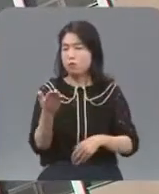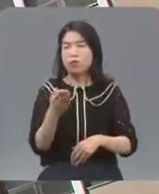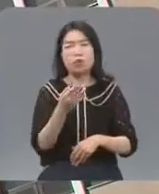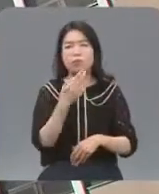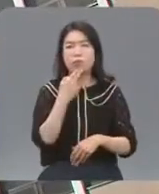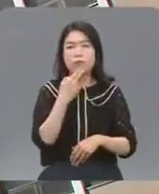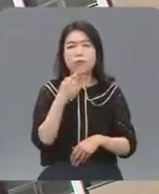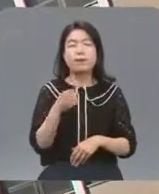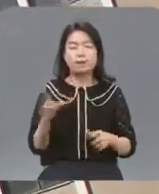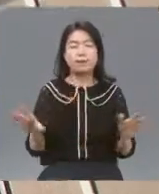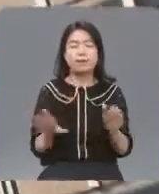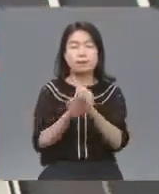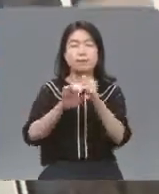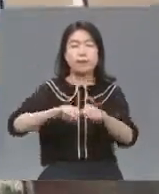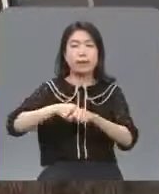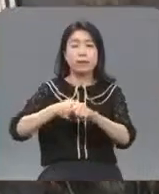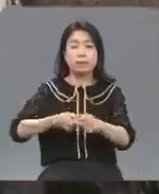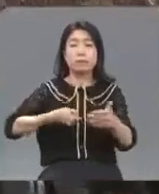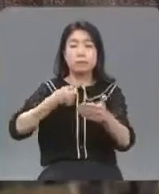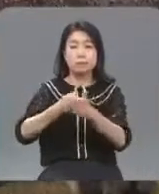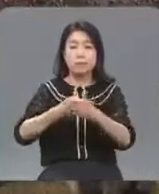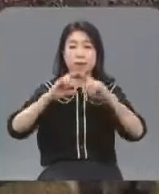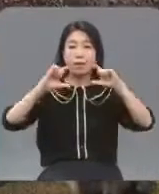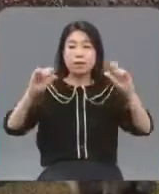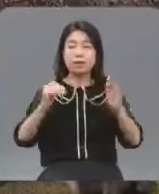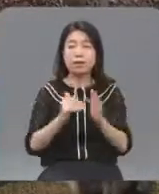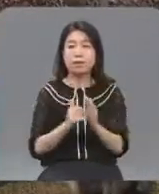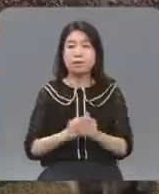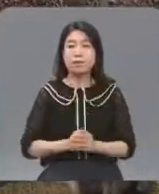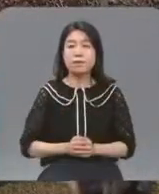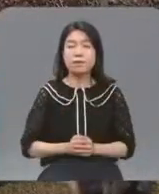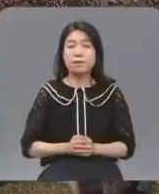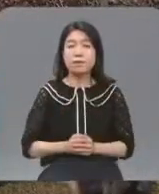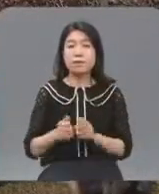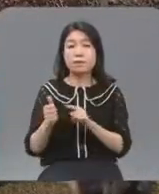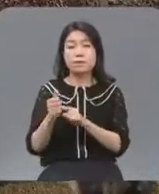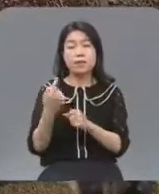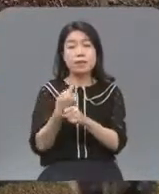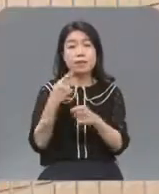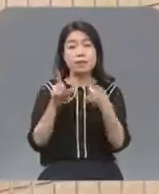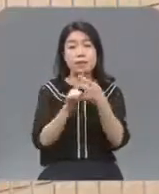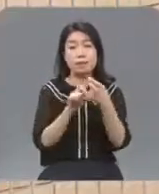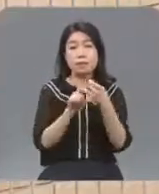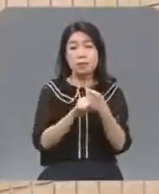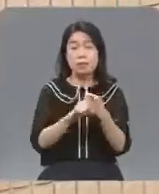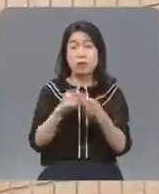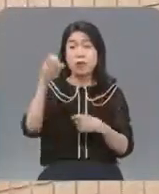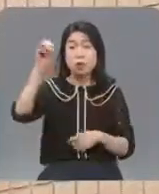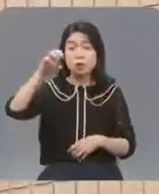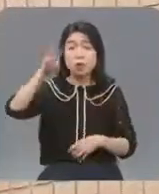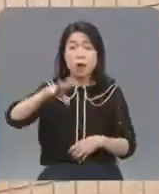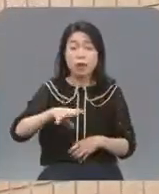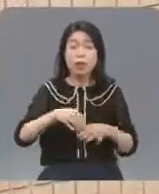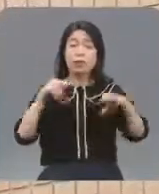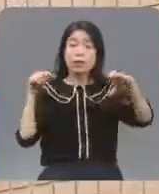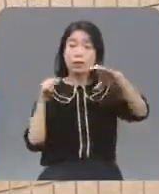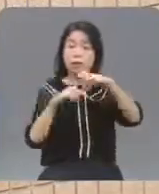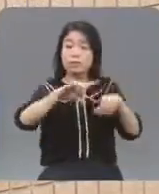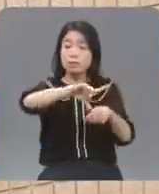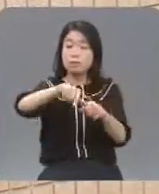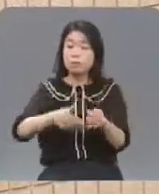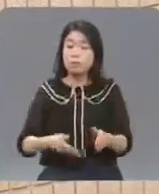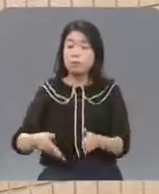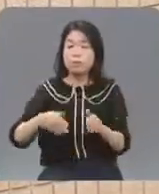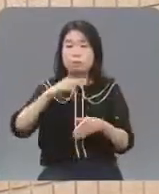못한 점 등을 고려했다 고 양형 이유를 밝혔습니다 l 씨는 지난해 11월 광양 황금 터널 인근 도로에서